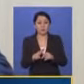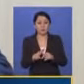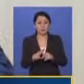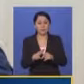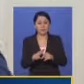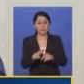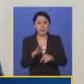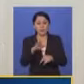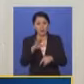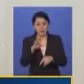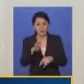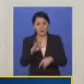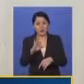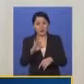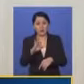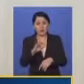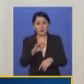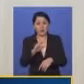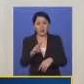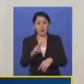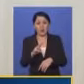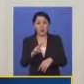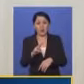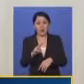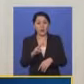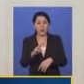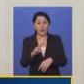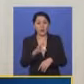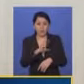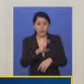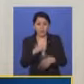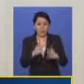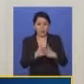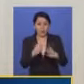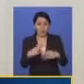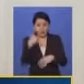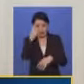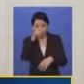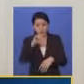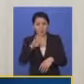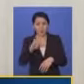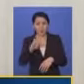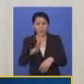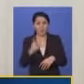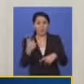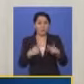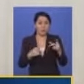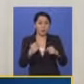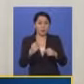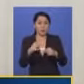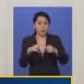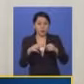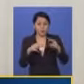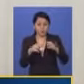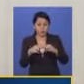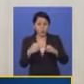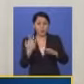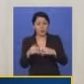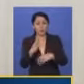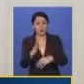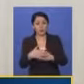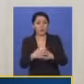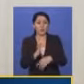аштық. Иван Зинченко шаруа қожалығында енді жылдың аяғына дейін 4 ферманың құрылысы бітіп,